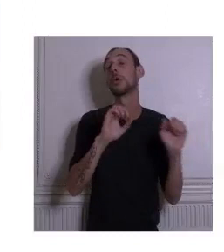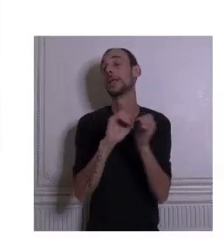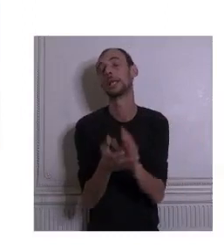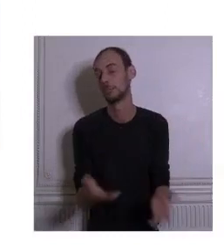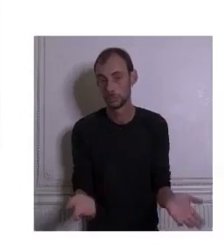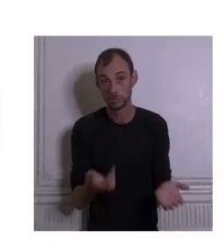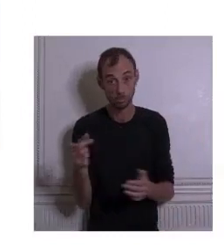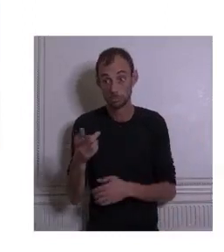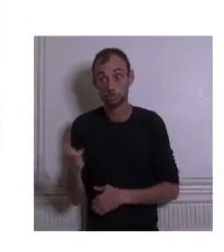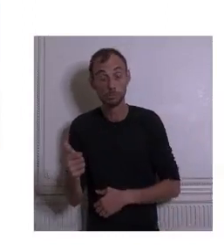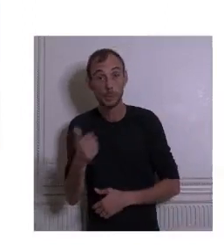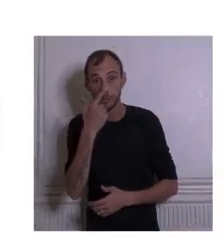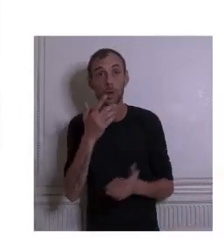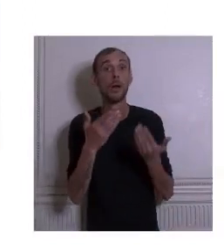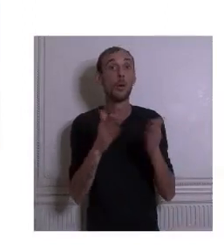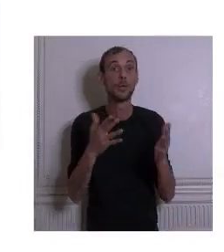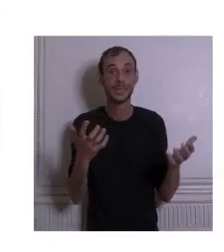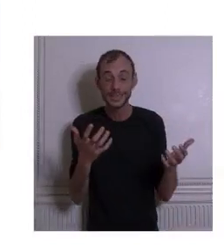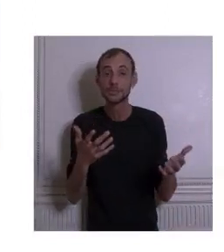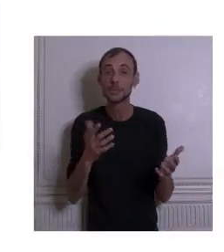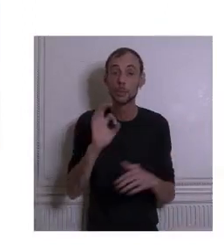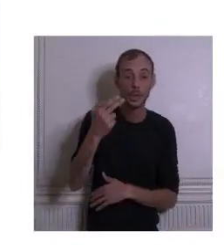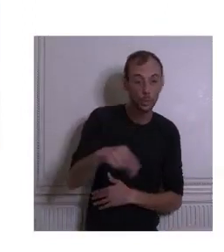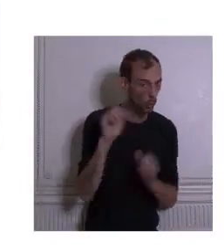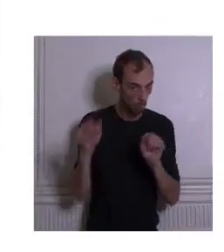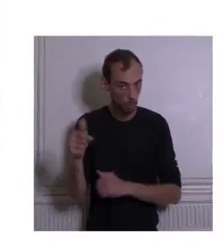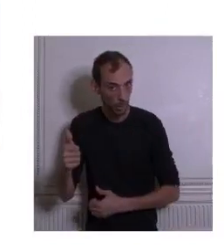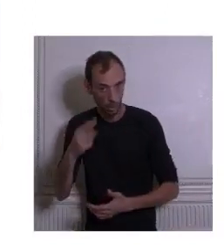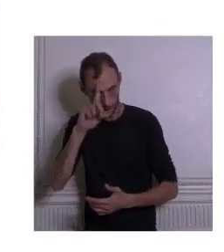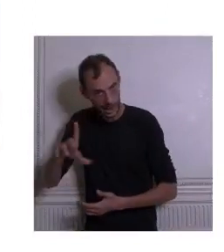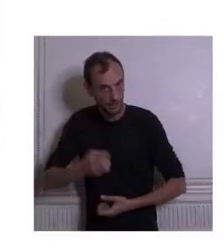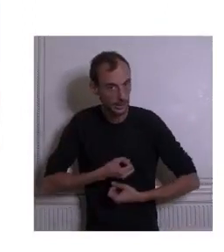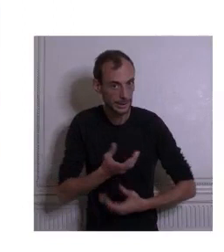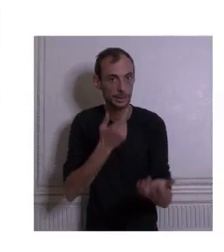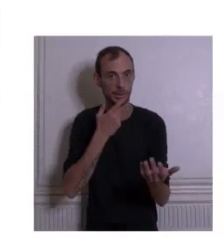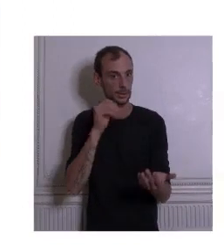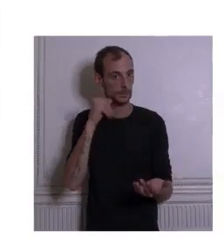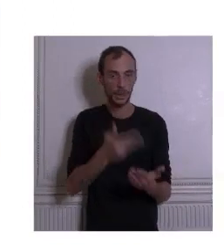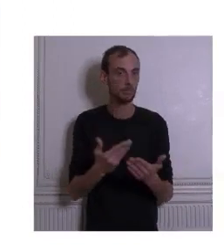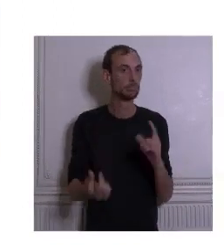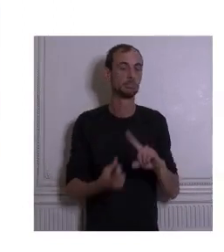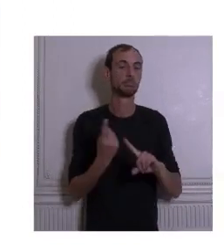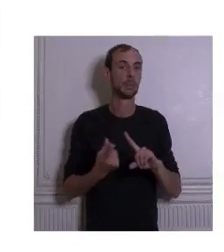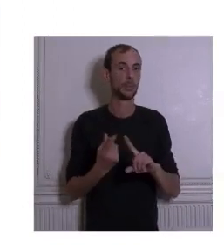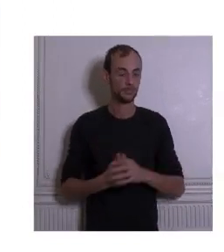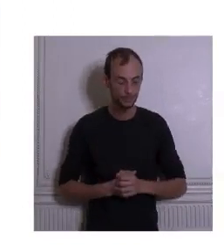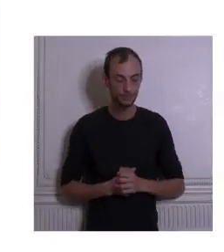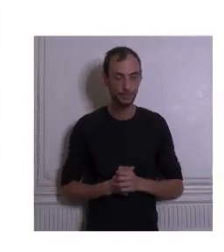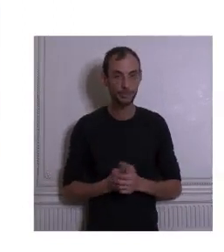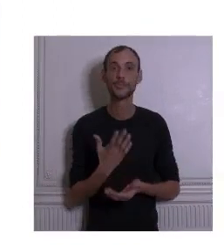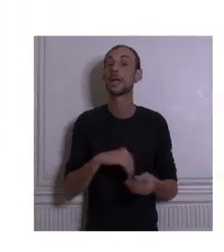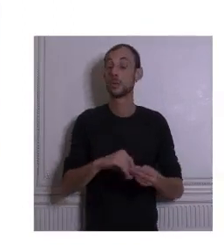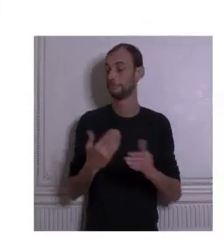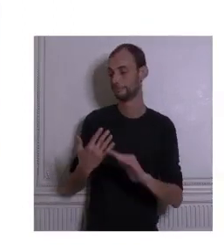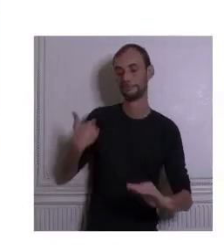travail depuis 30, 40 ans. Vous savez que les chiffres en ce moment entre la police et les syndicats, ce n'est pas tout à fait pareil. Mais tout le monde a fait le